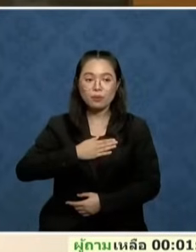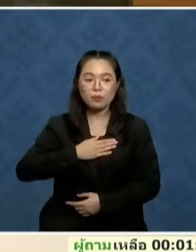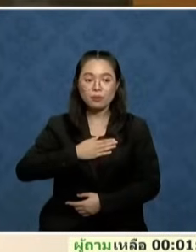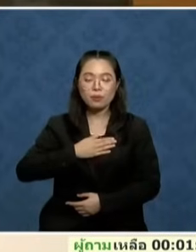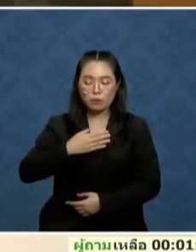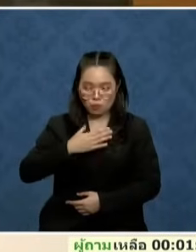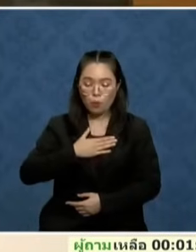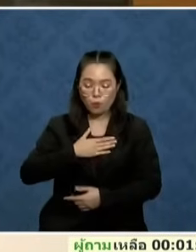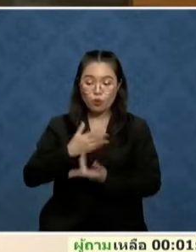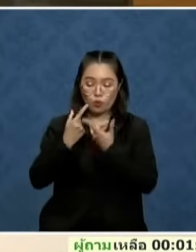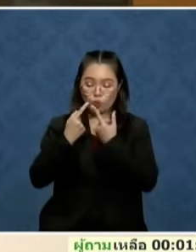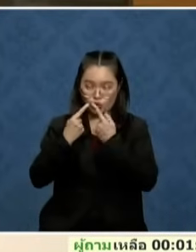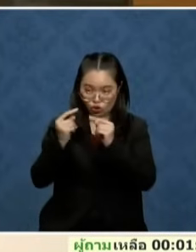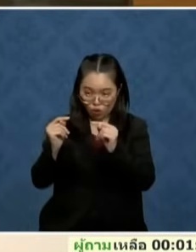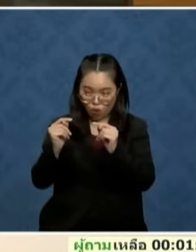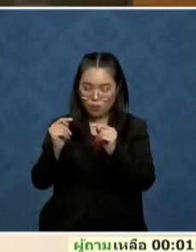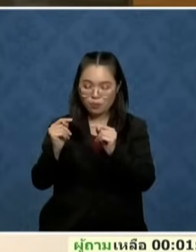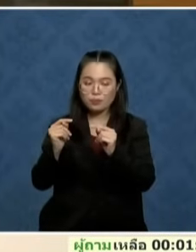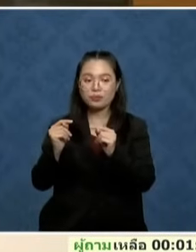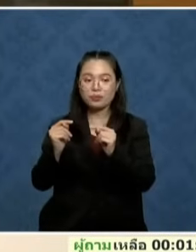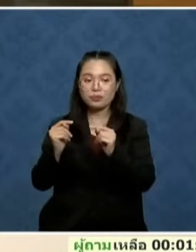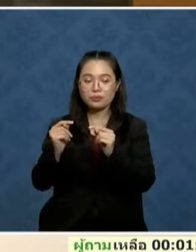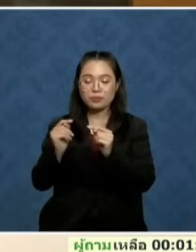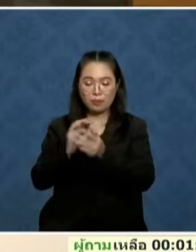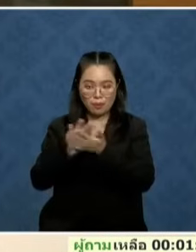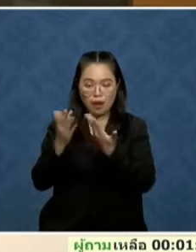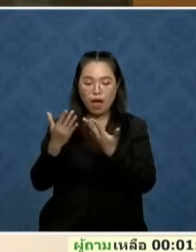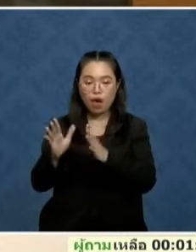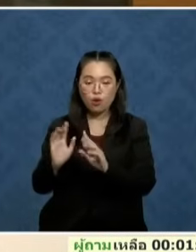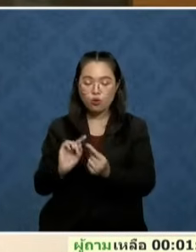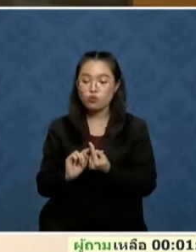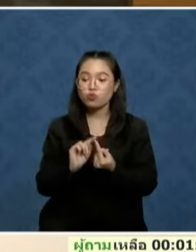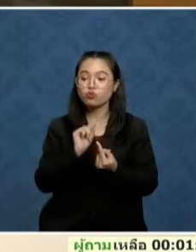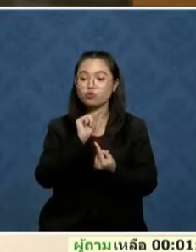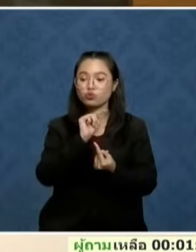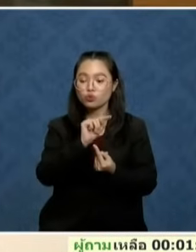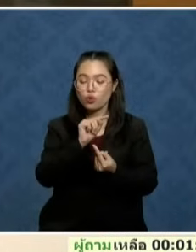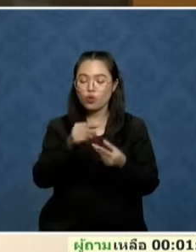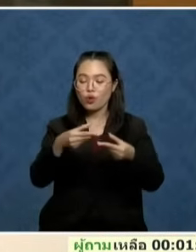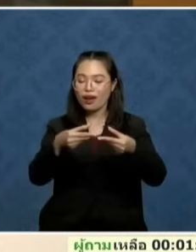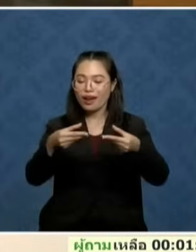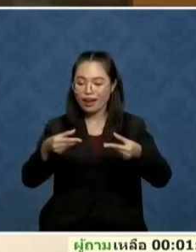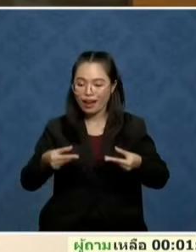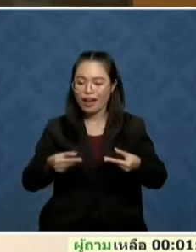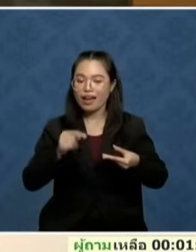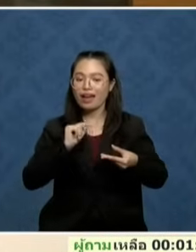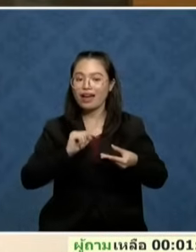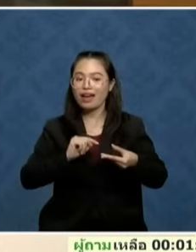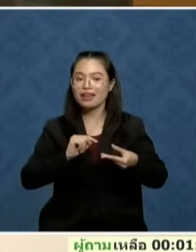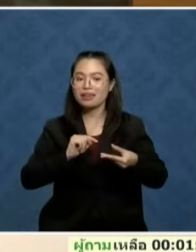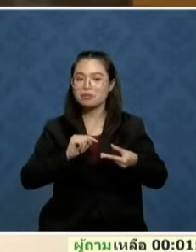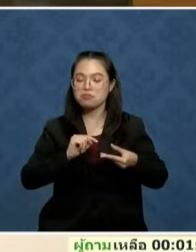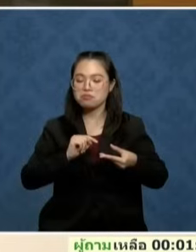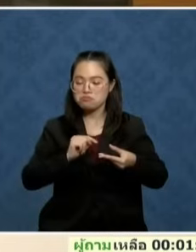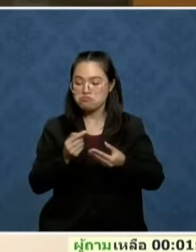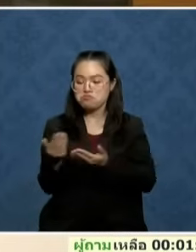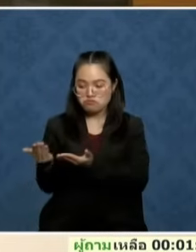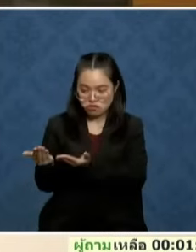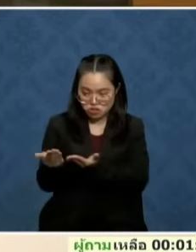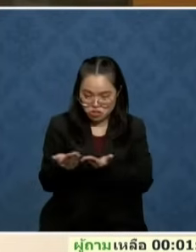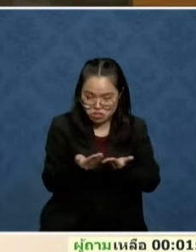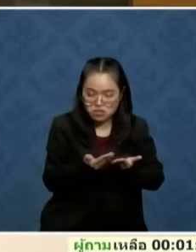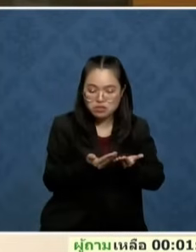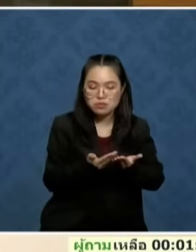เรียนไปแล้วนะครับว่าในส่วนที่ท่านถามว่าเราได้มีการเชิญท่